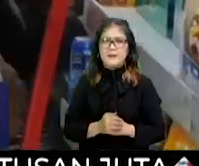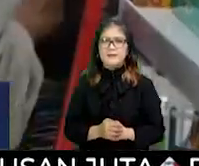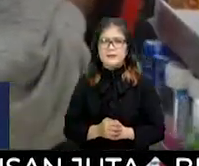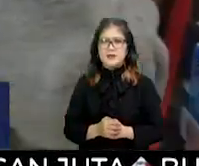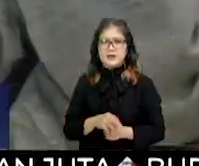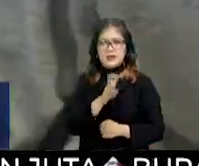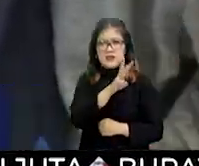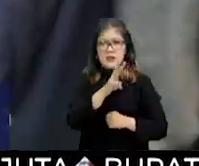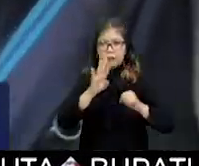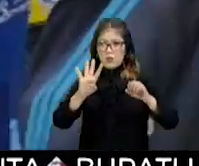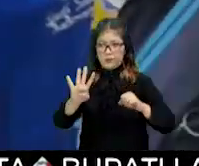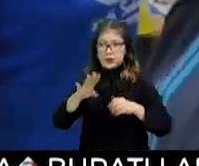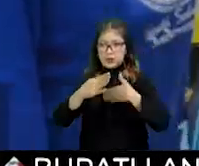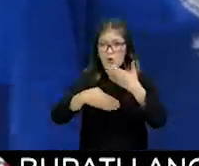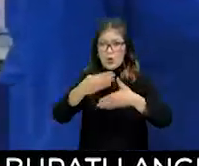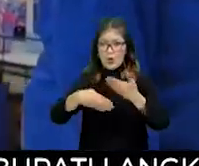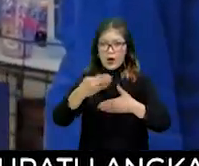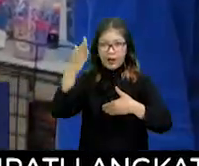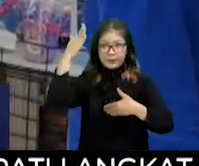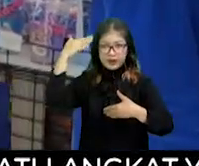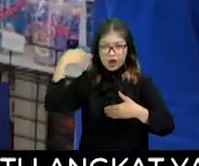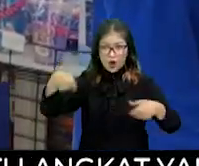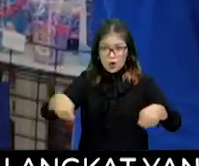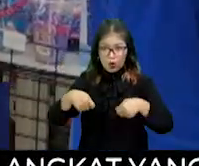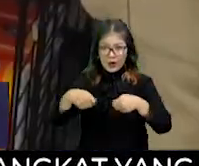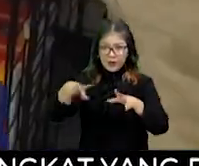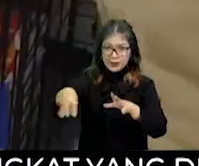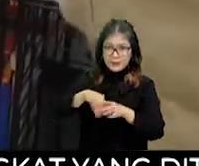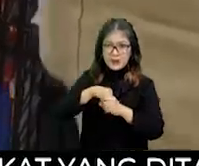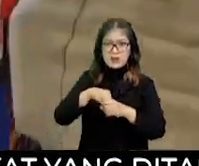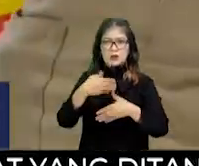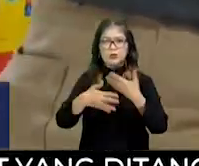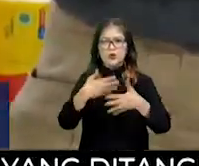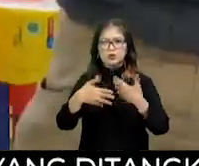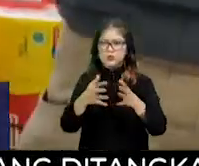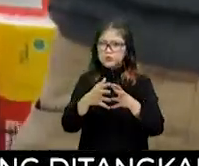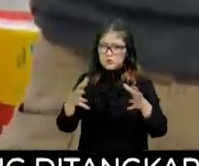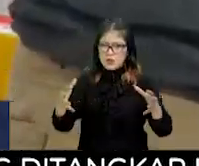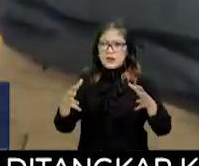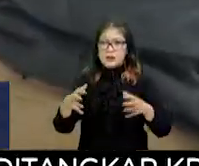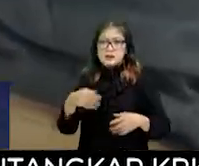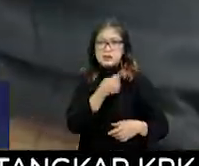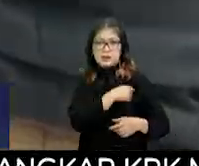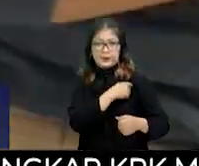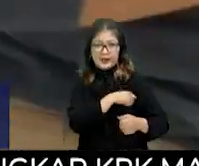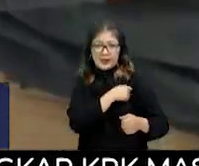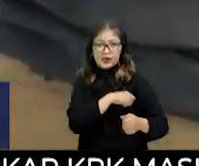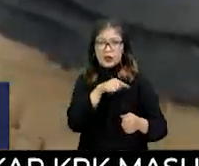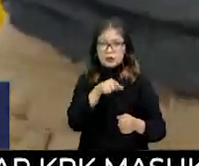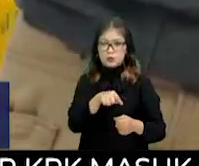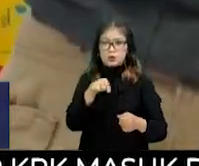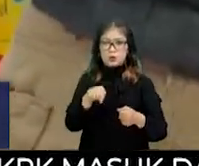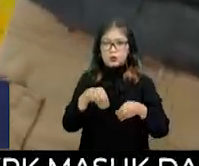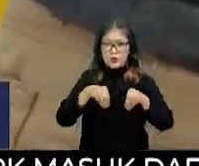34 produsen minyak goreng berpartisipasi menyediakan minyak goreng satu harga. Kementerian Perdagangan telah menghitung kebutuhan minyak goreng dengan selisih